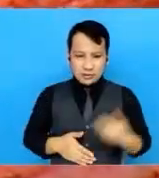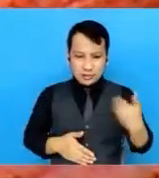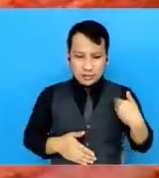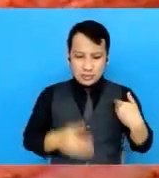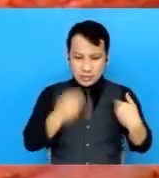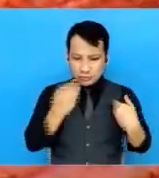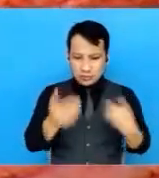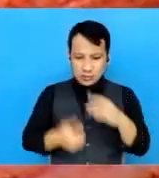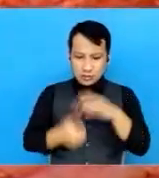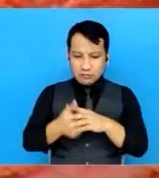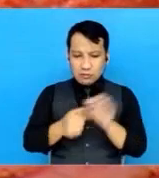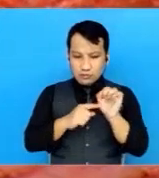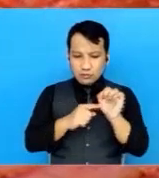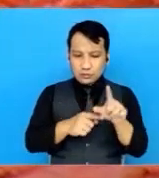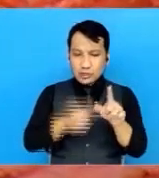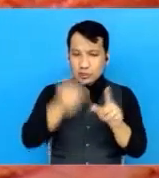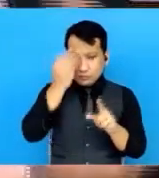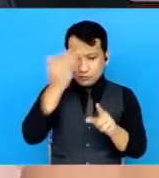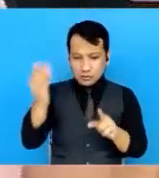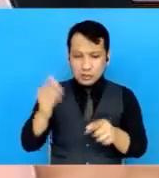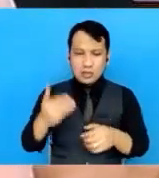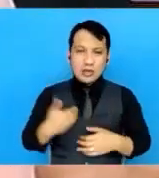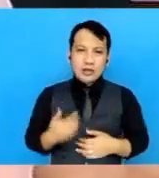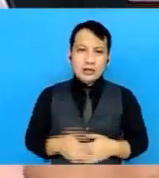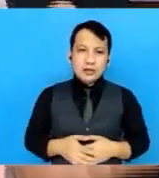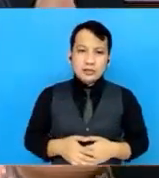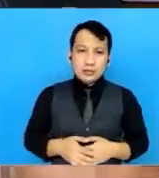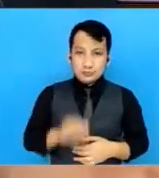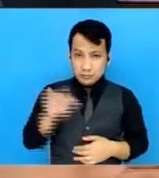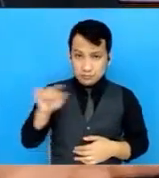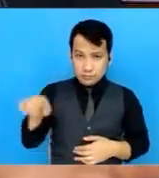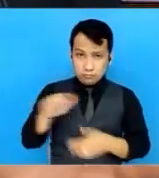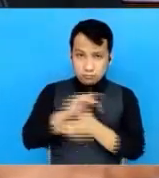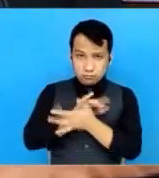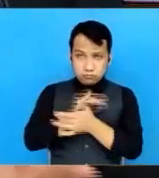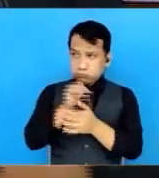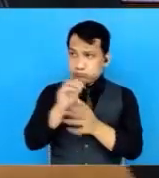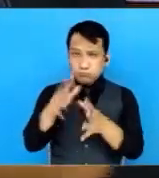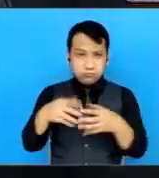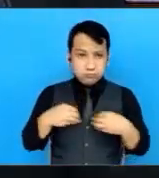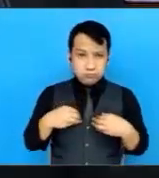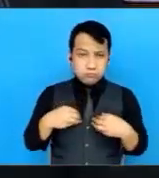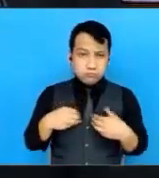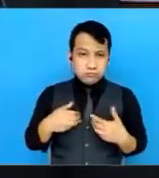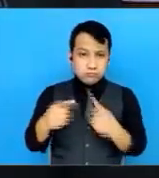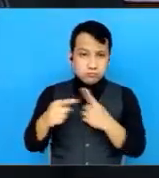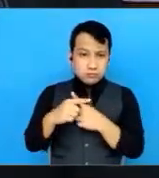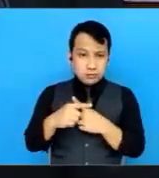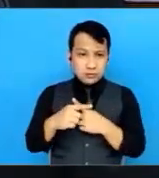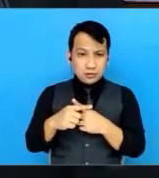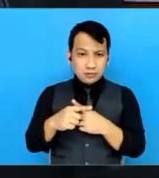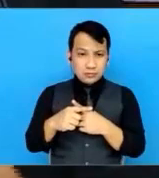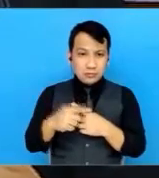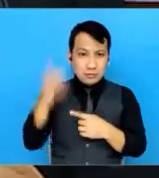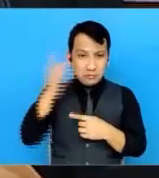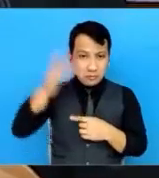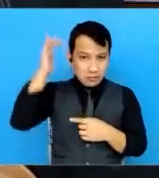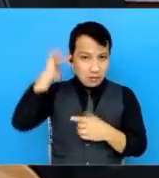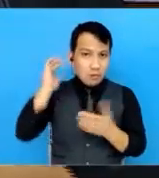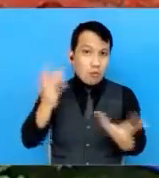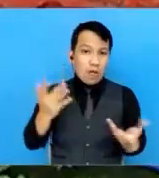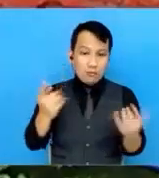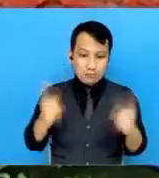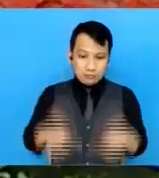ng ordinansa kaugnay nito. May COVID ka na rito, ayaw mo pang aminin. Kung magpapakasensitive tayo, walang